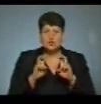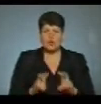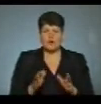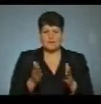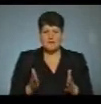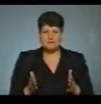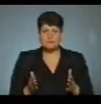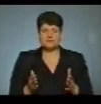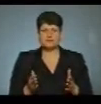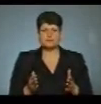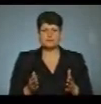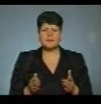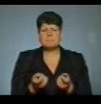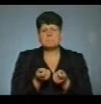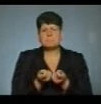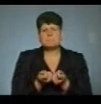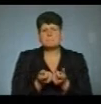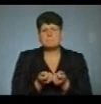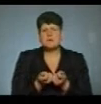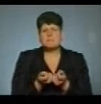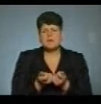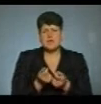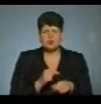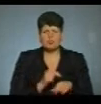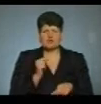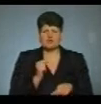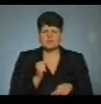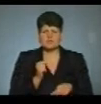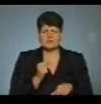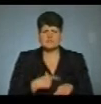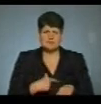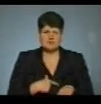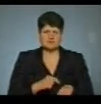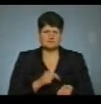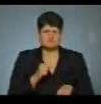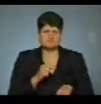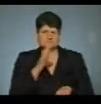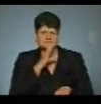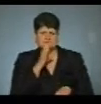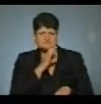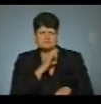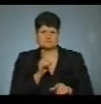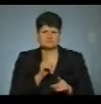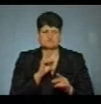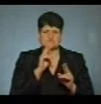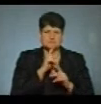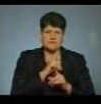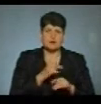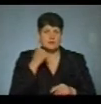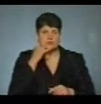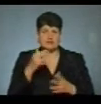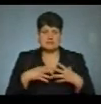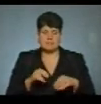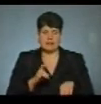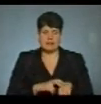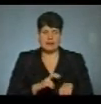при маленькому десь почутті себе, коли ви почуваєте себе десь гірше, ви можете зателефонувати до сімейного